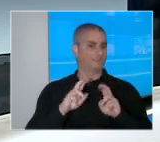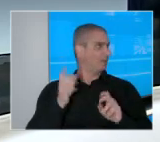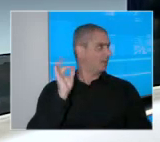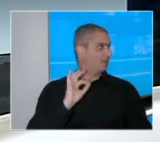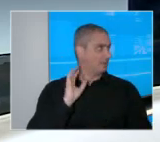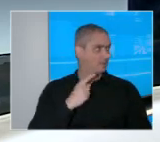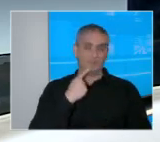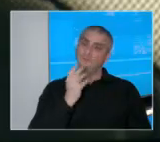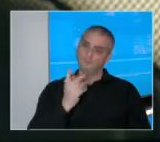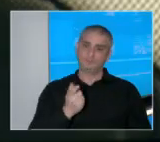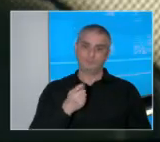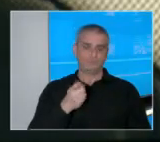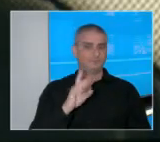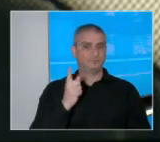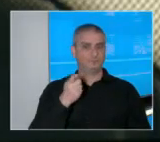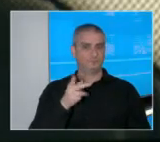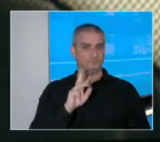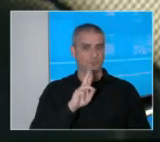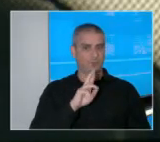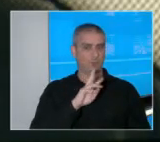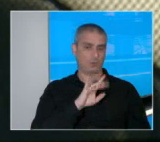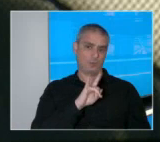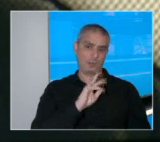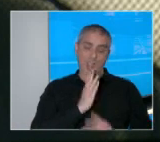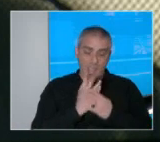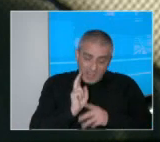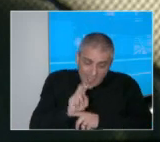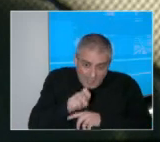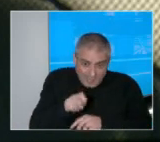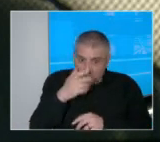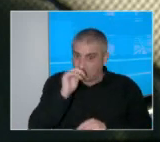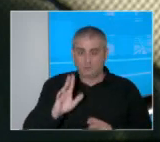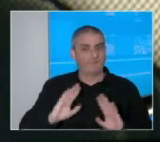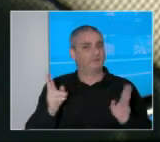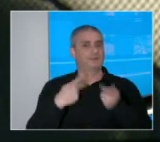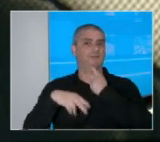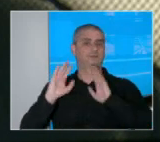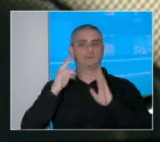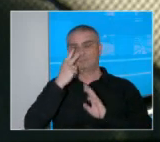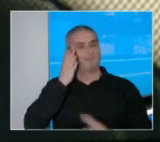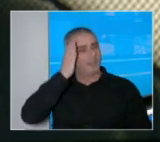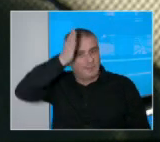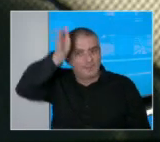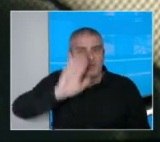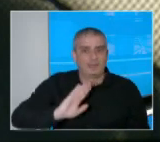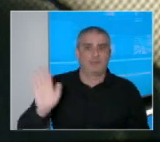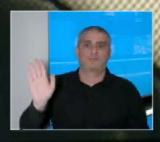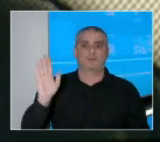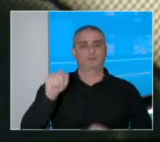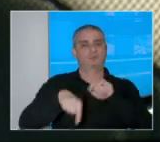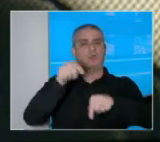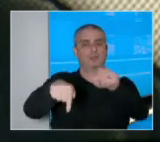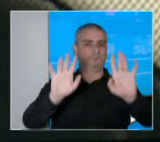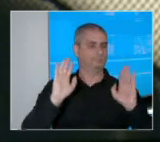עדיין יכול לחיים, מותר לך. אתה לא עושה כמו חולדאי, זאת אומרת, רק כשאתה נכנס לכנסת אתה עוזב. אין דרך חזרה. מסתכלים קדימה, צעדים